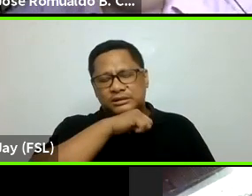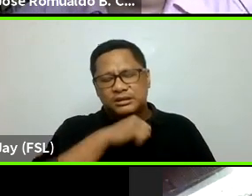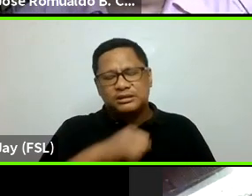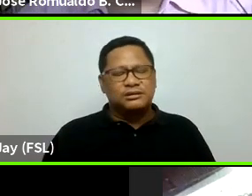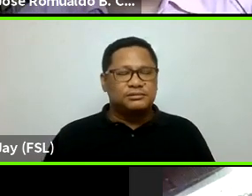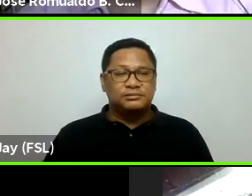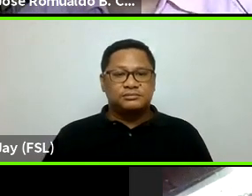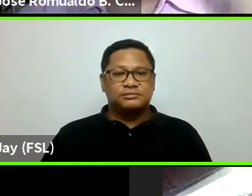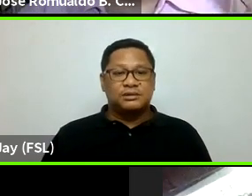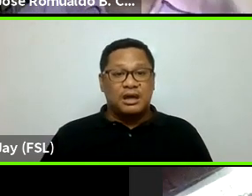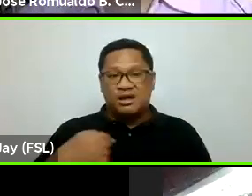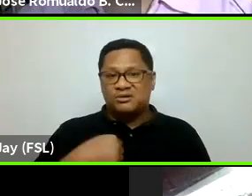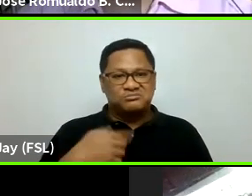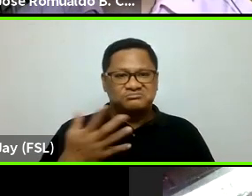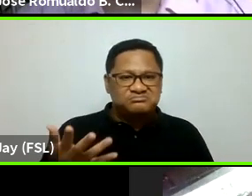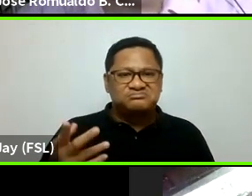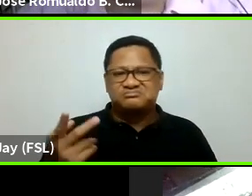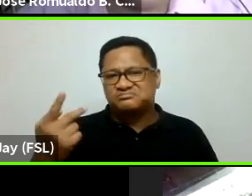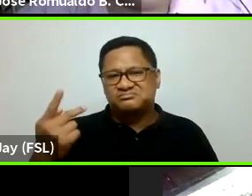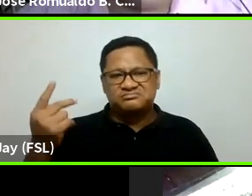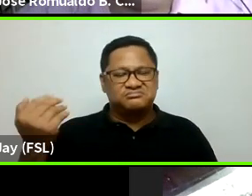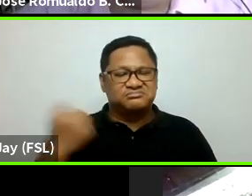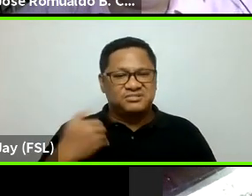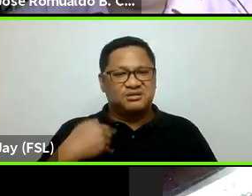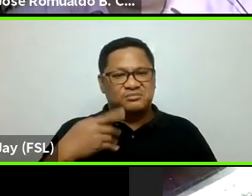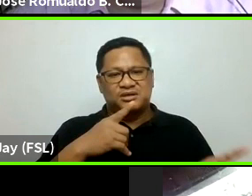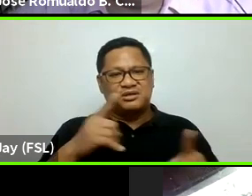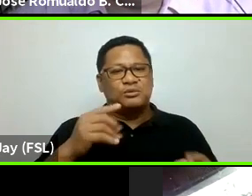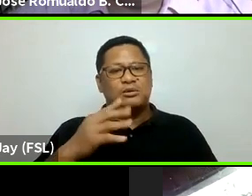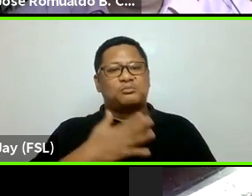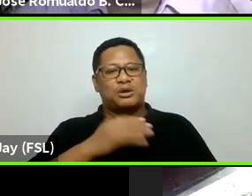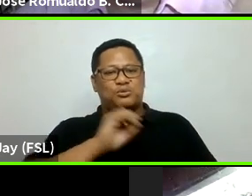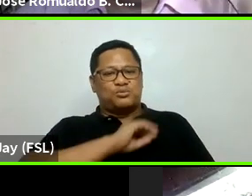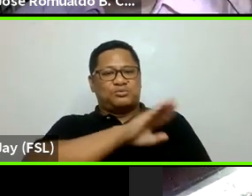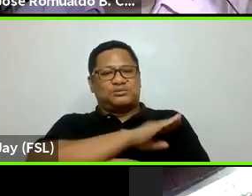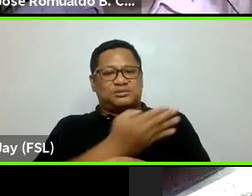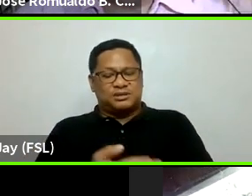ako, hindi ko nagawa yan sa sarili kong anak.